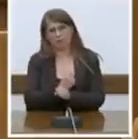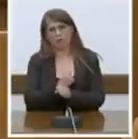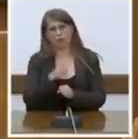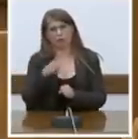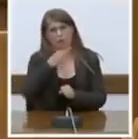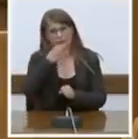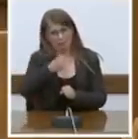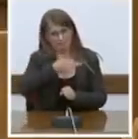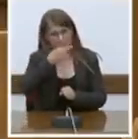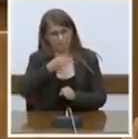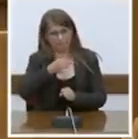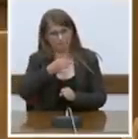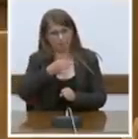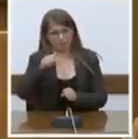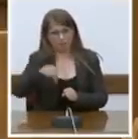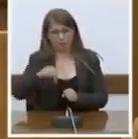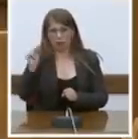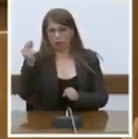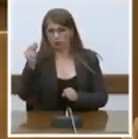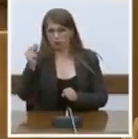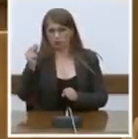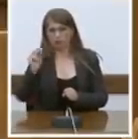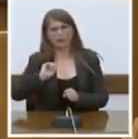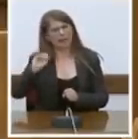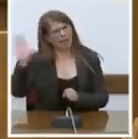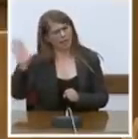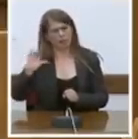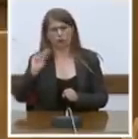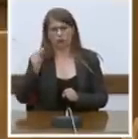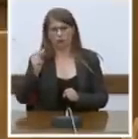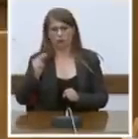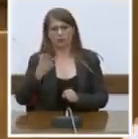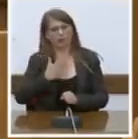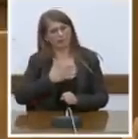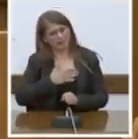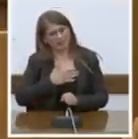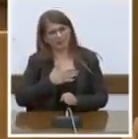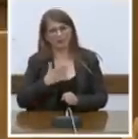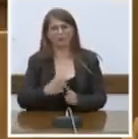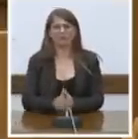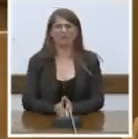μιλάμε εδώ στη Βουλή και έξω από τη Βουλή. Σας ευχαριστώ.